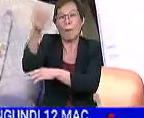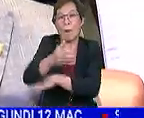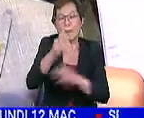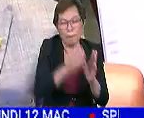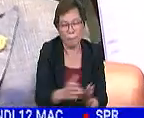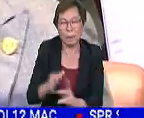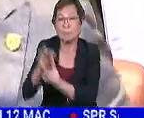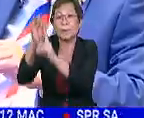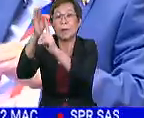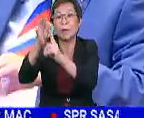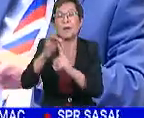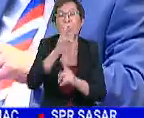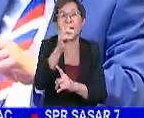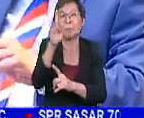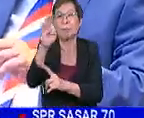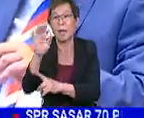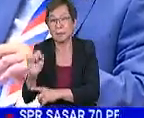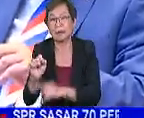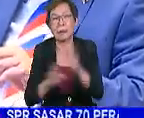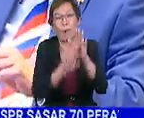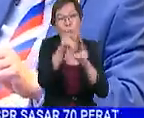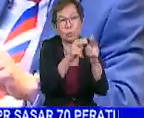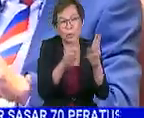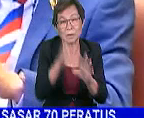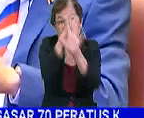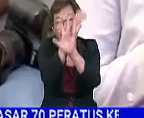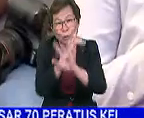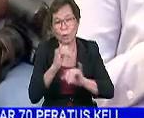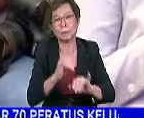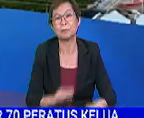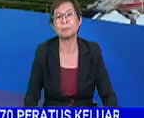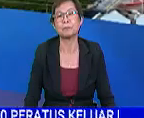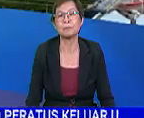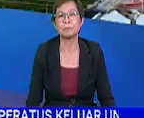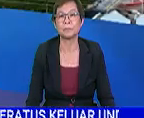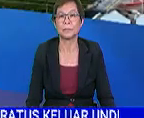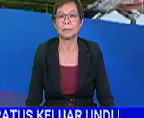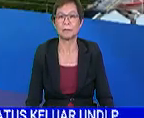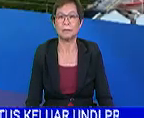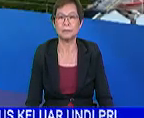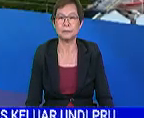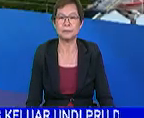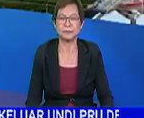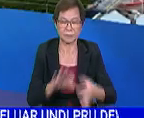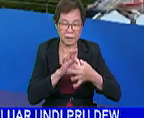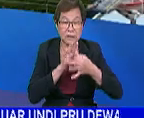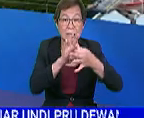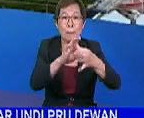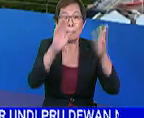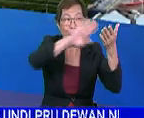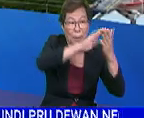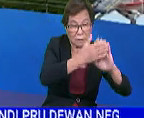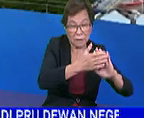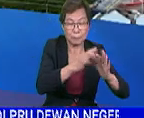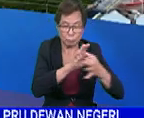strategik Kementerian belia sukan dan pembangunan Usahawan Sarawak di Kuching kerjasama erat masyarakat